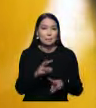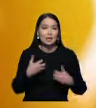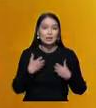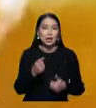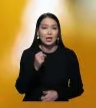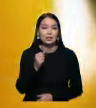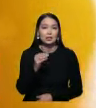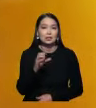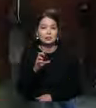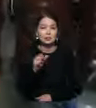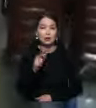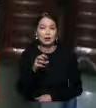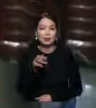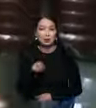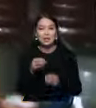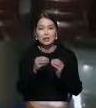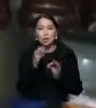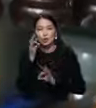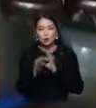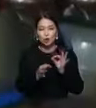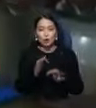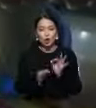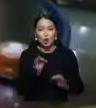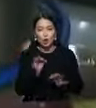Есмагамбетовой, содержится 10-суточная норма сахара.